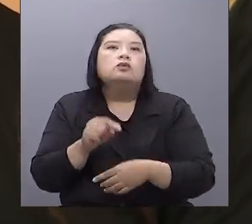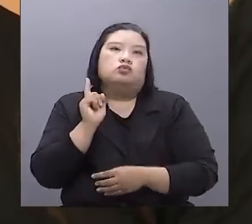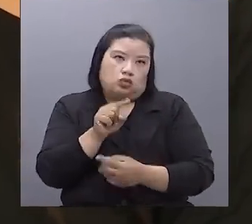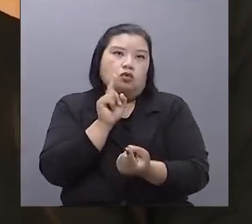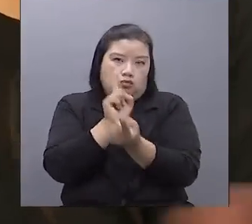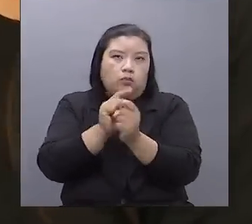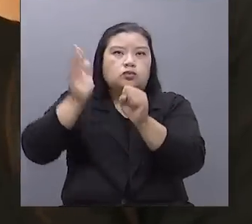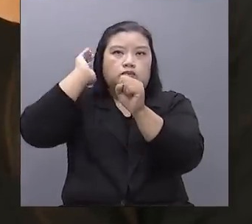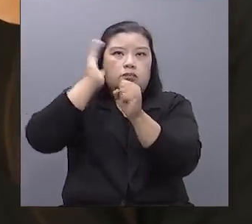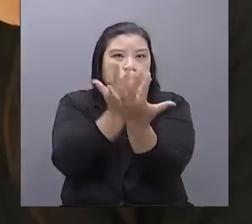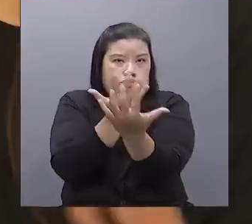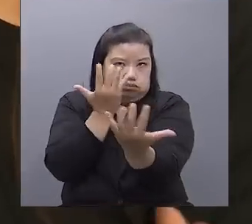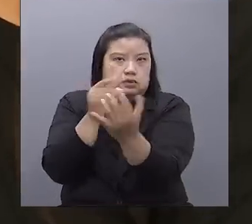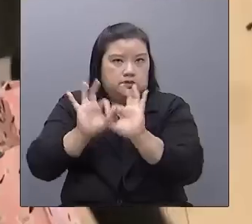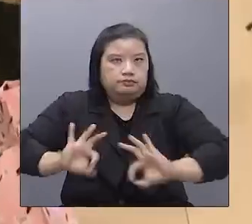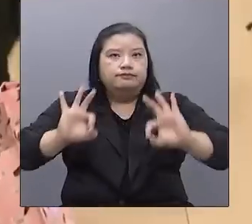ต